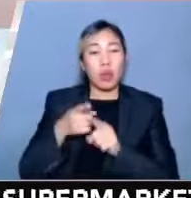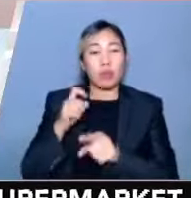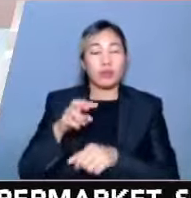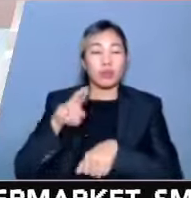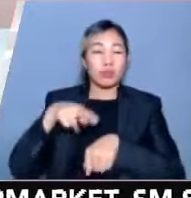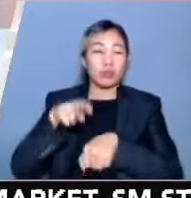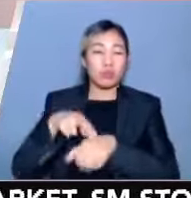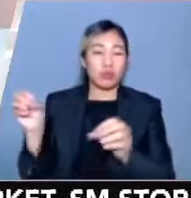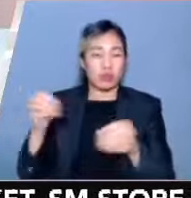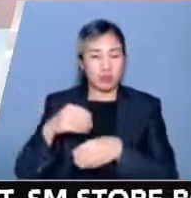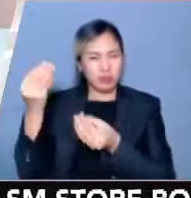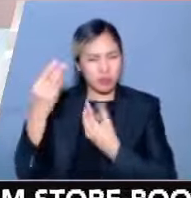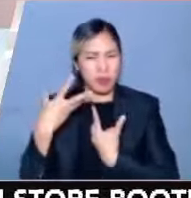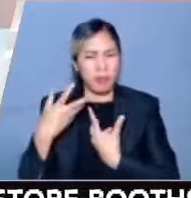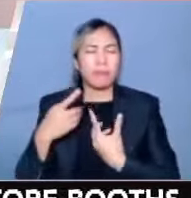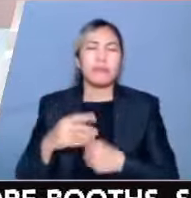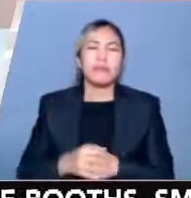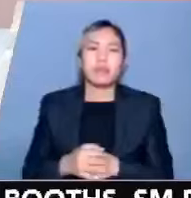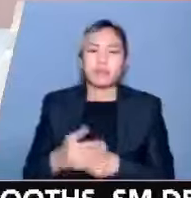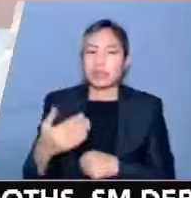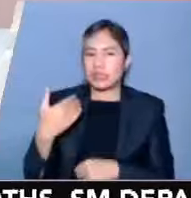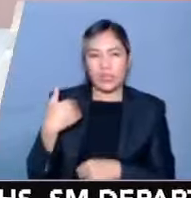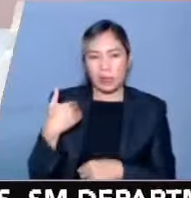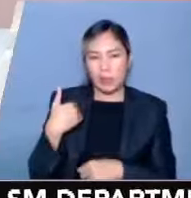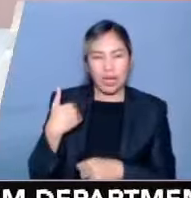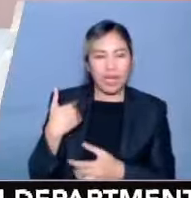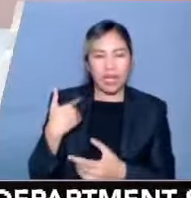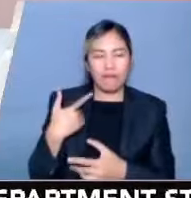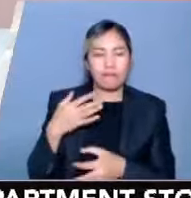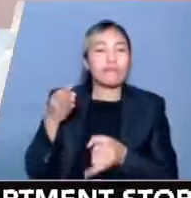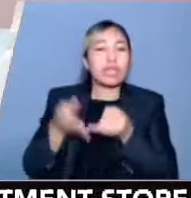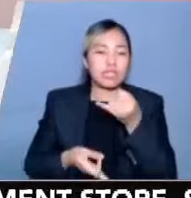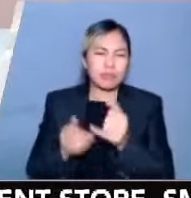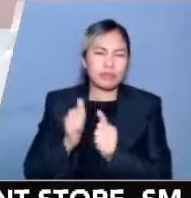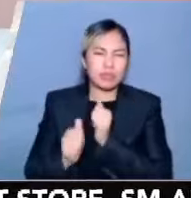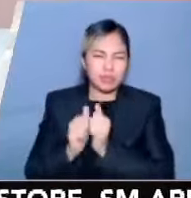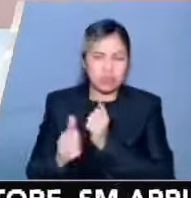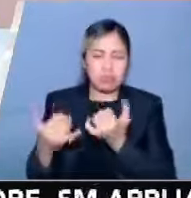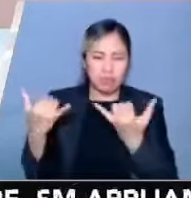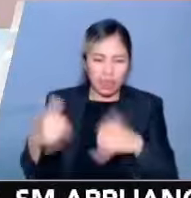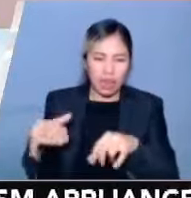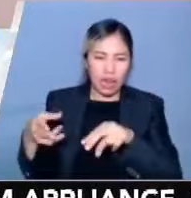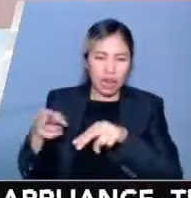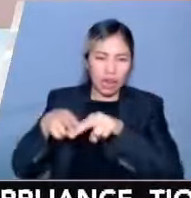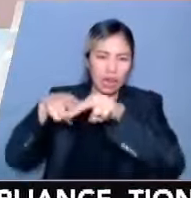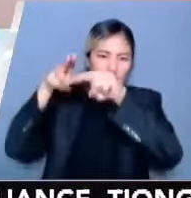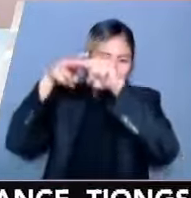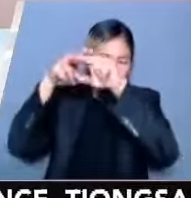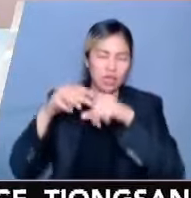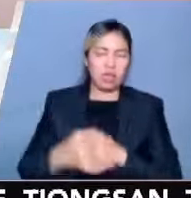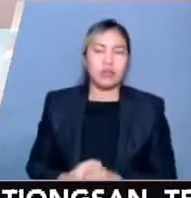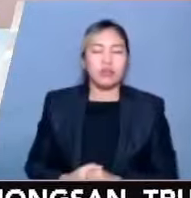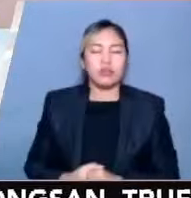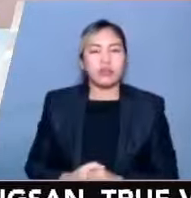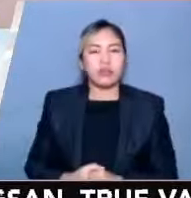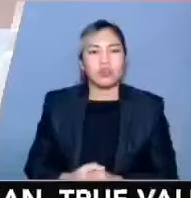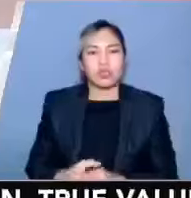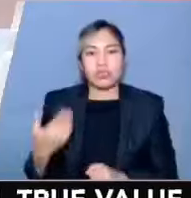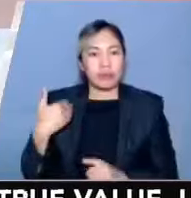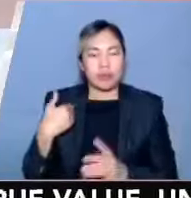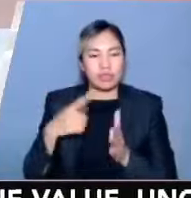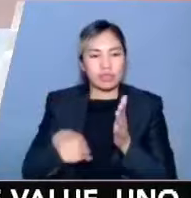hindi po encouraging ito, pataas po ng pataas. Na ngayon po ay, again, yung wala pang validation, 116 na